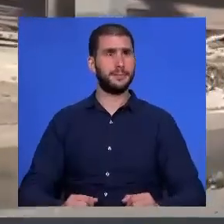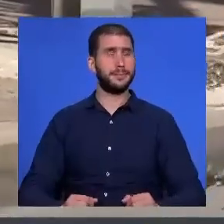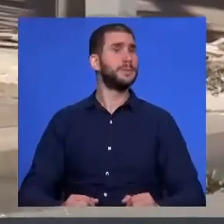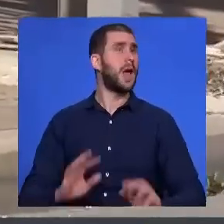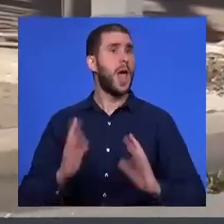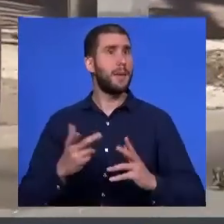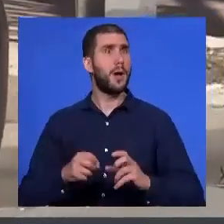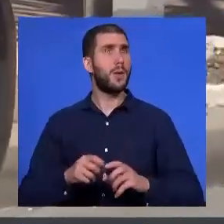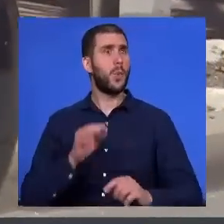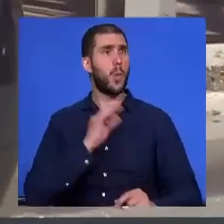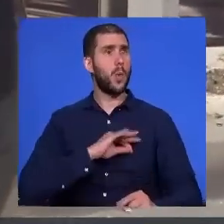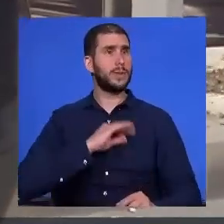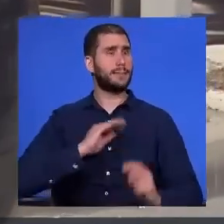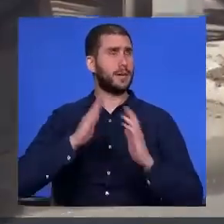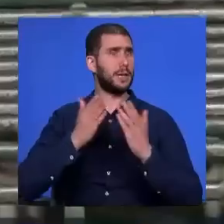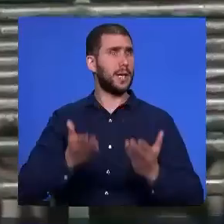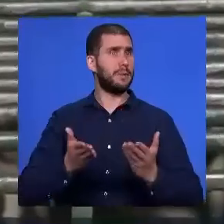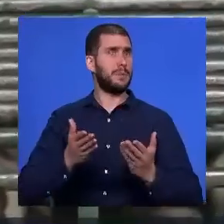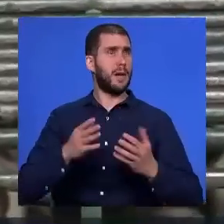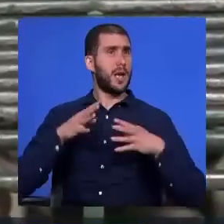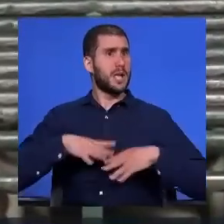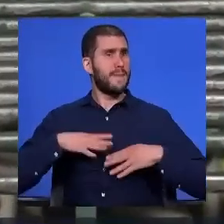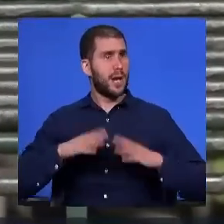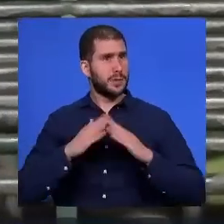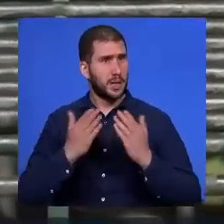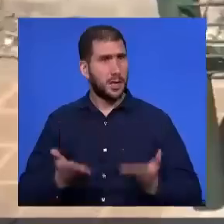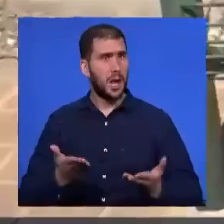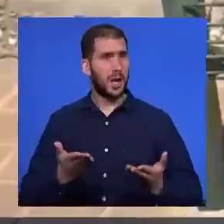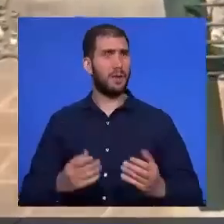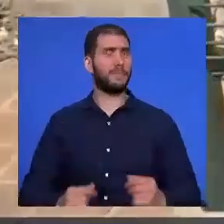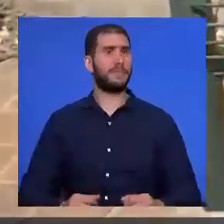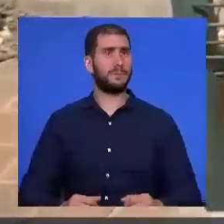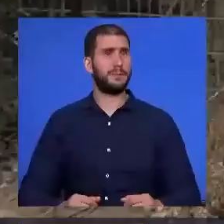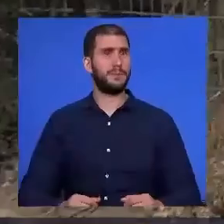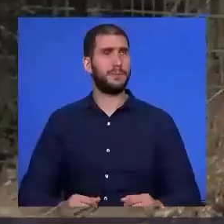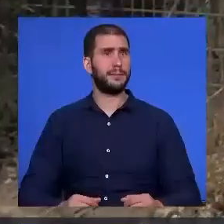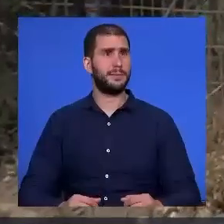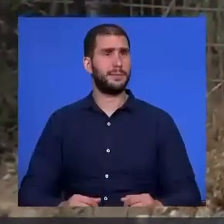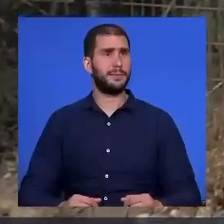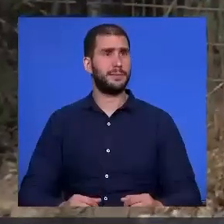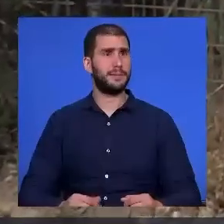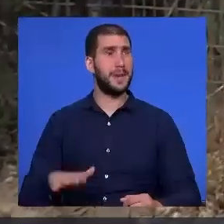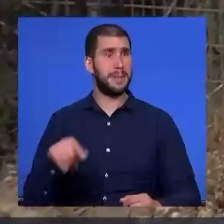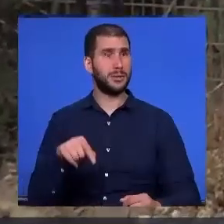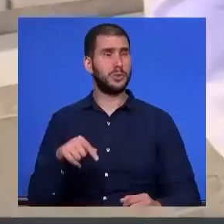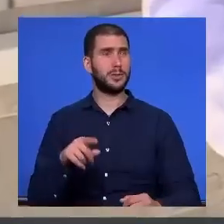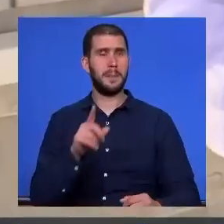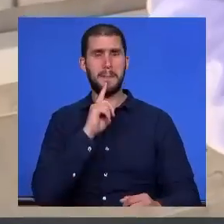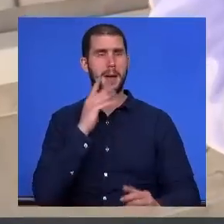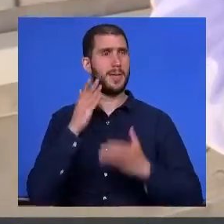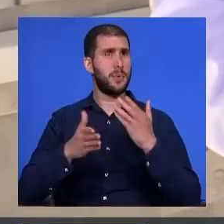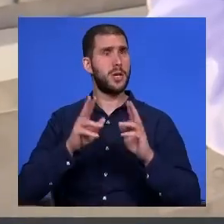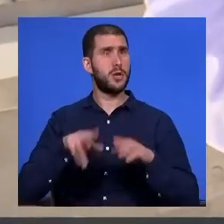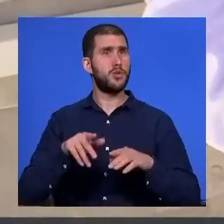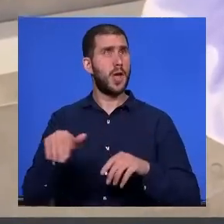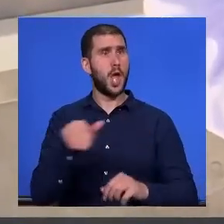למה? שזה רוסים גרה פה, קפקזי גרה פה. לאזור הזה אין הרבה פניות. יש פה